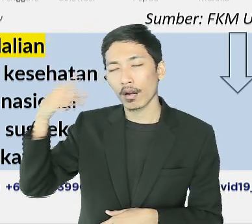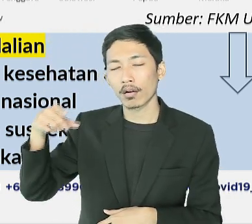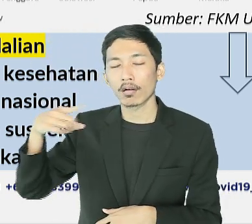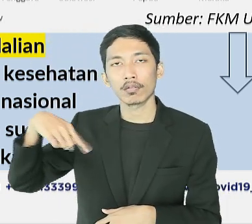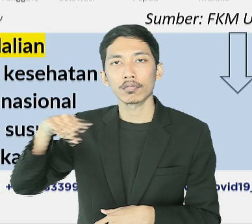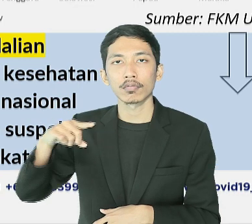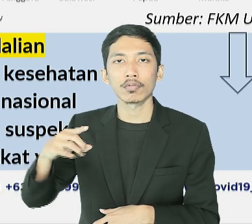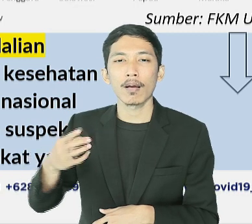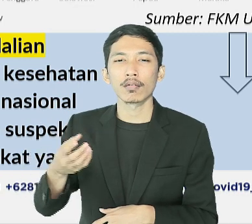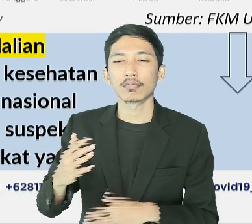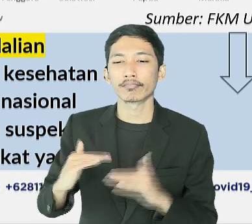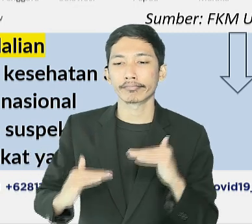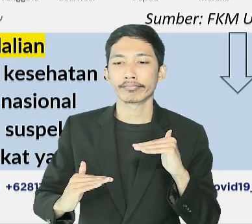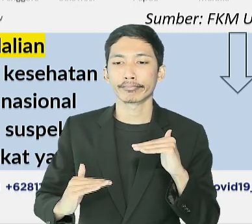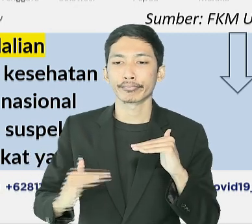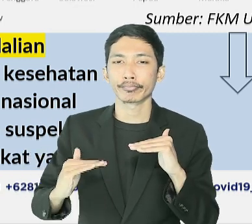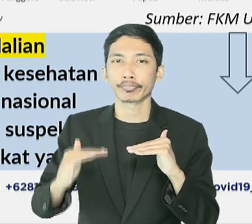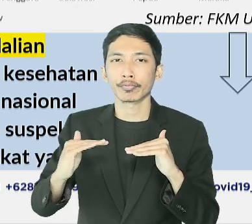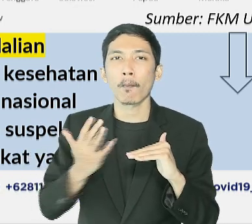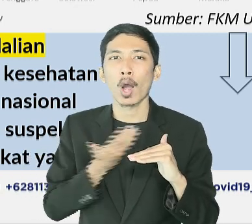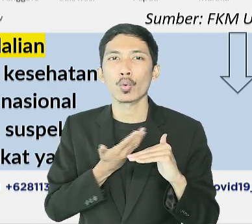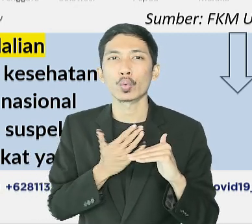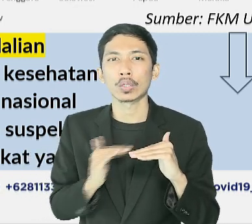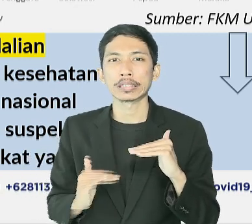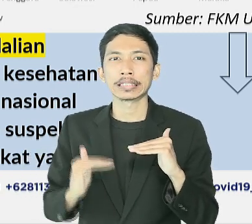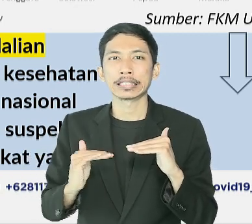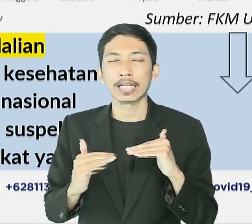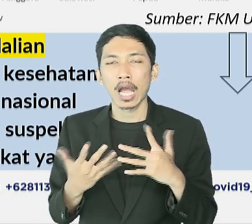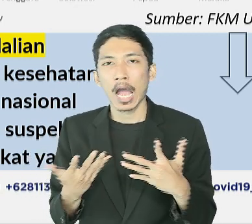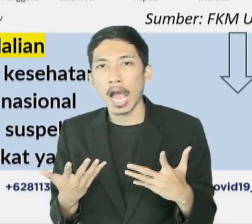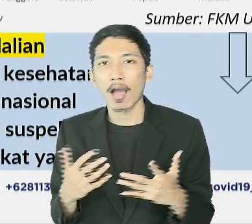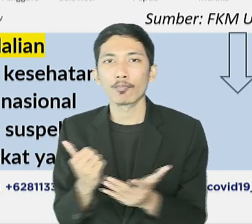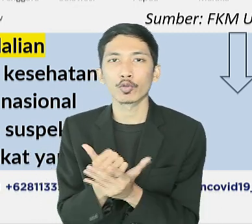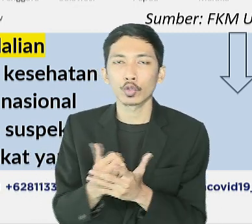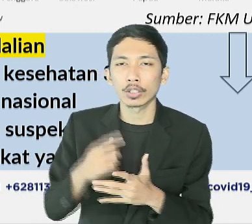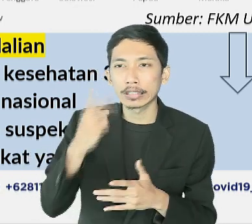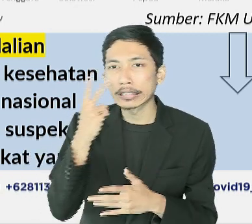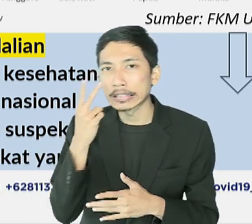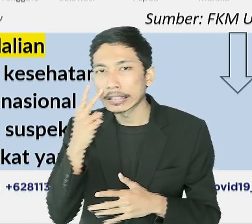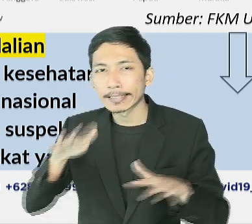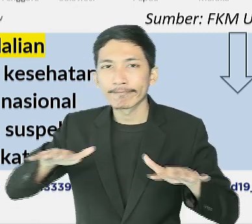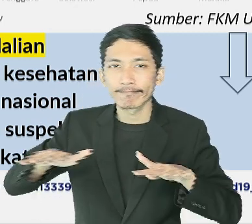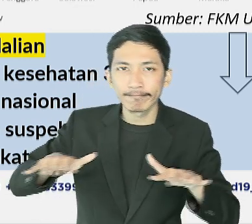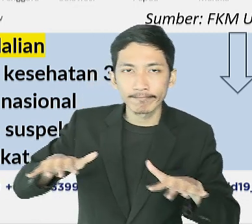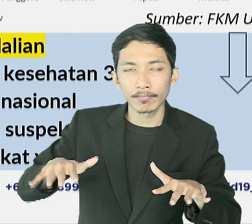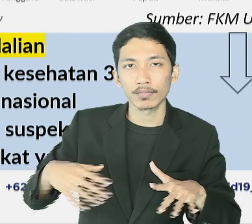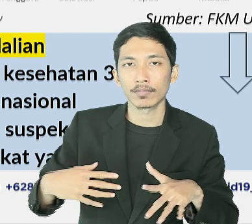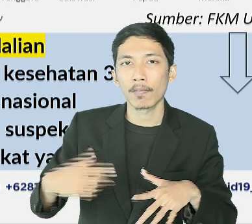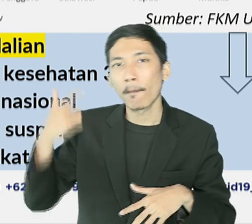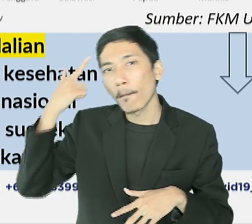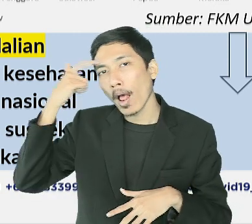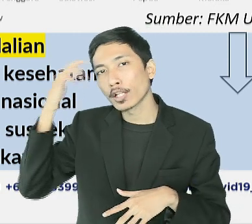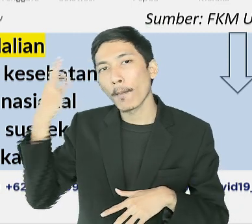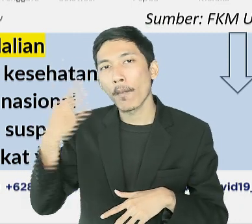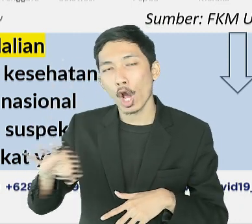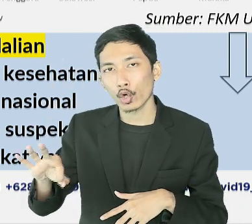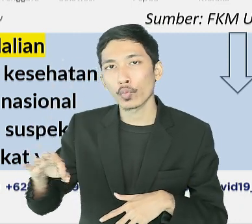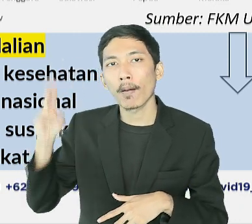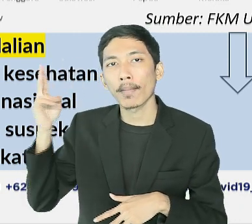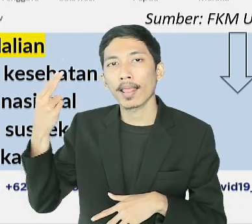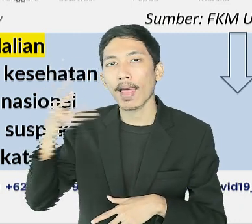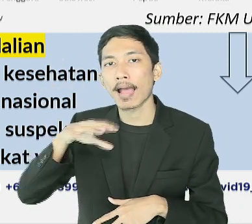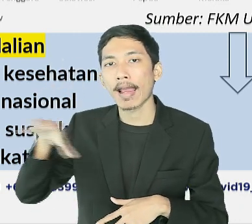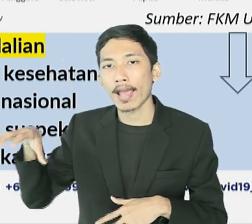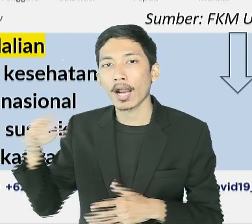kenaikan. Penyampaian data reproduction number diharapkan menjadi pembelajaran baru bagi pemerintah daerah untuk